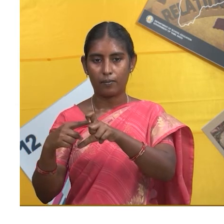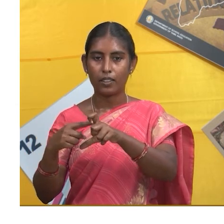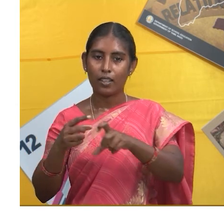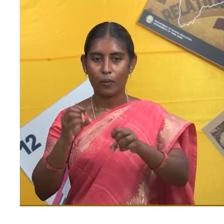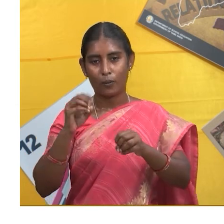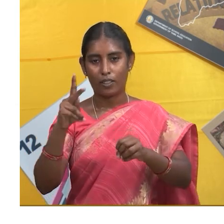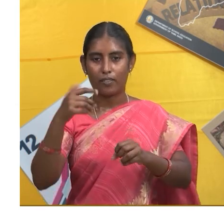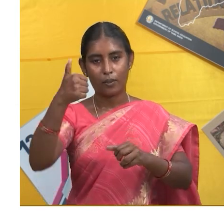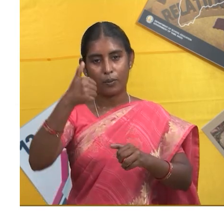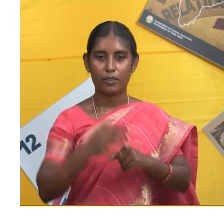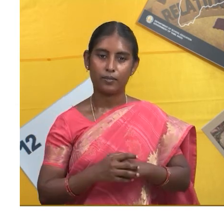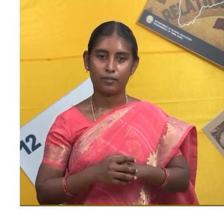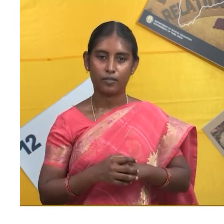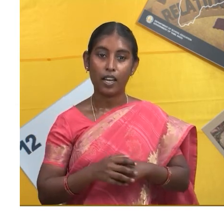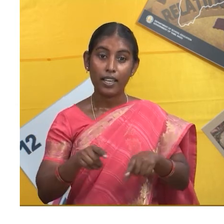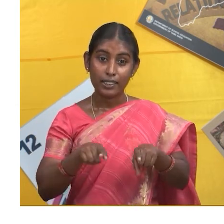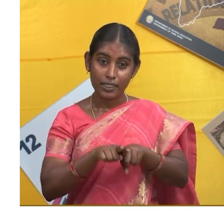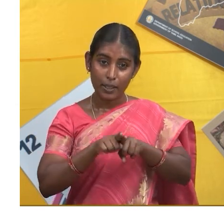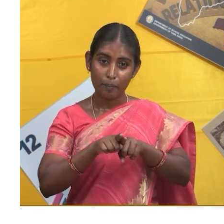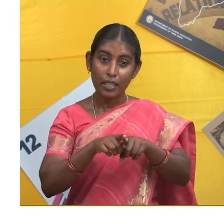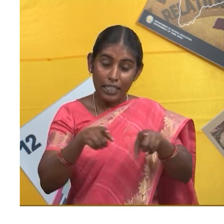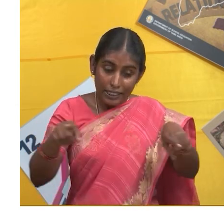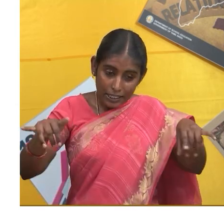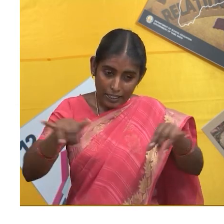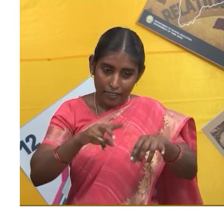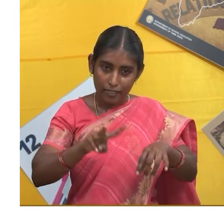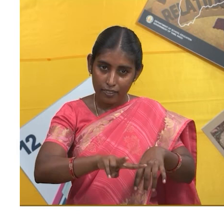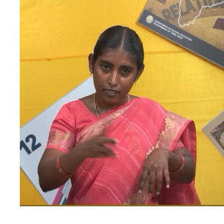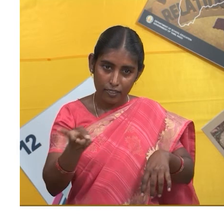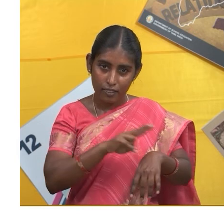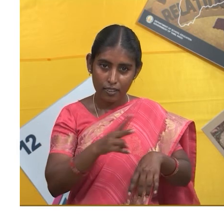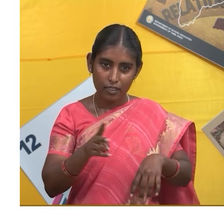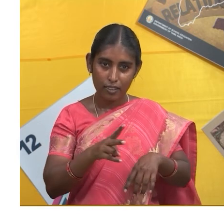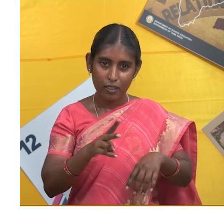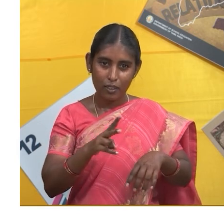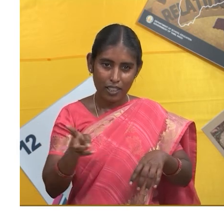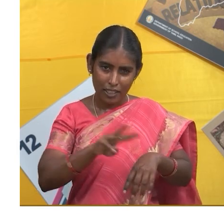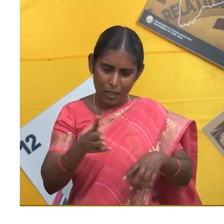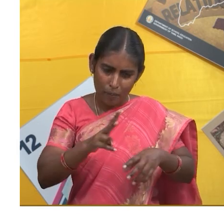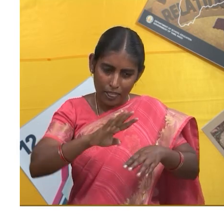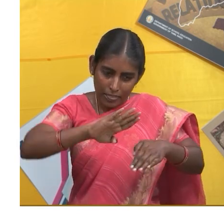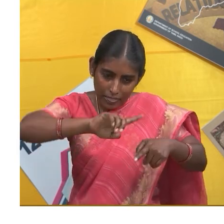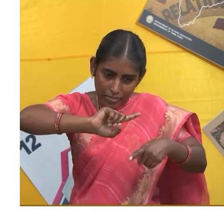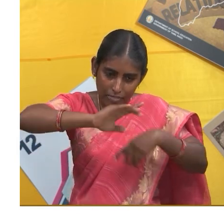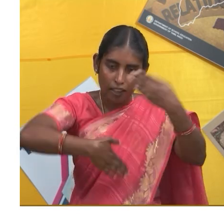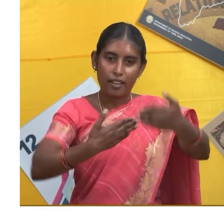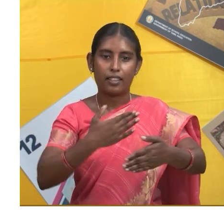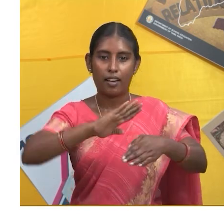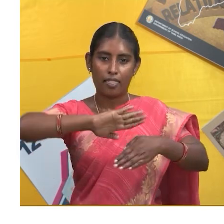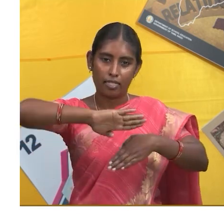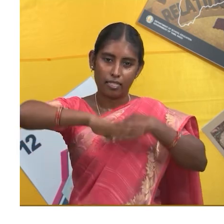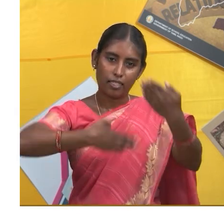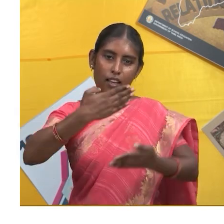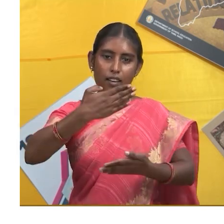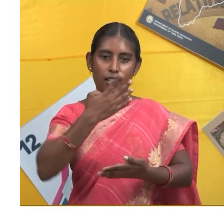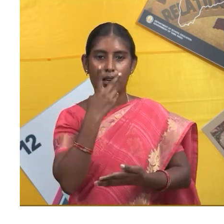பிறு பெறால் குட தightsbuilt där விறப் பு